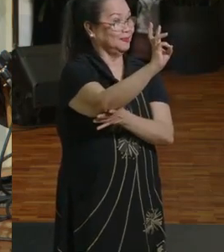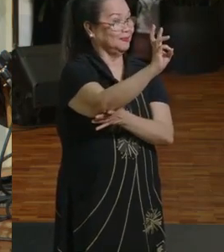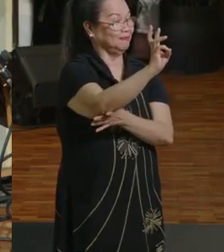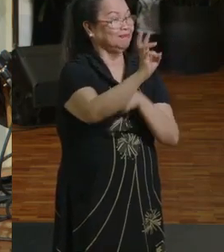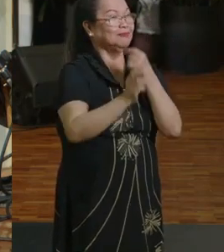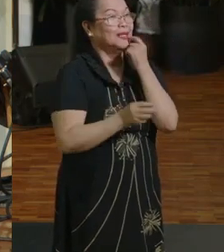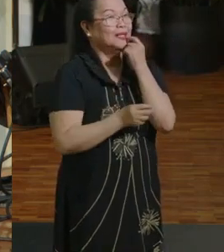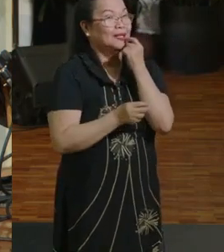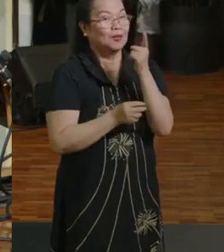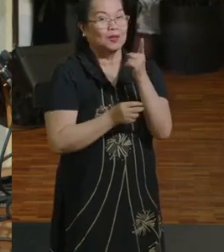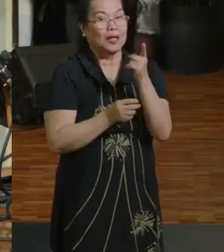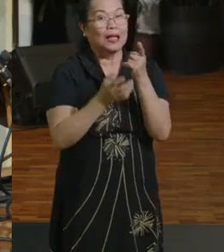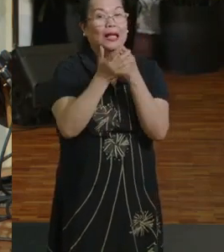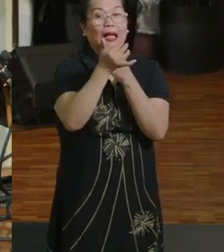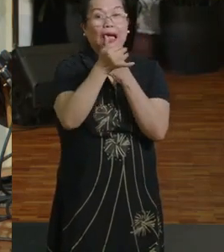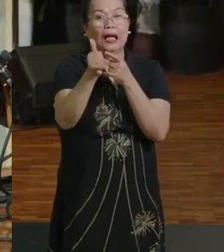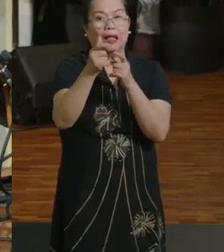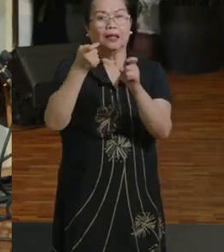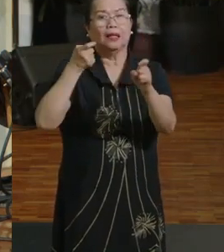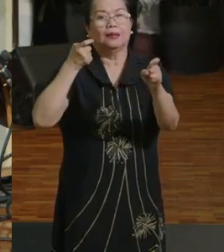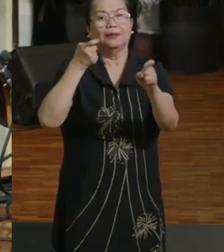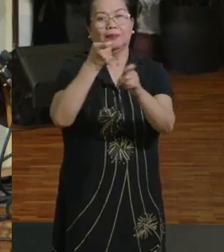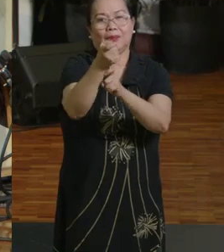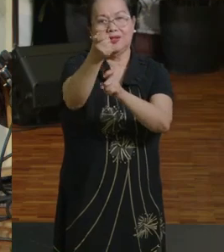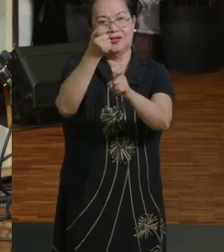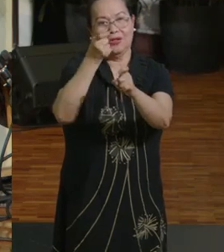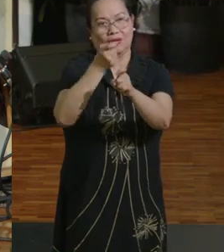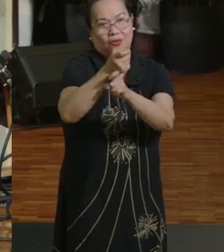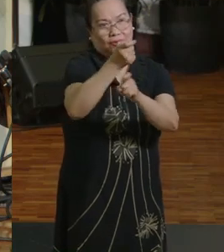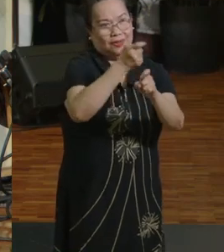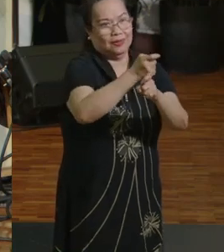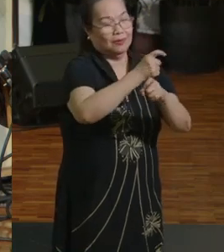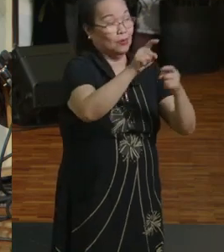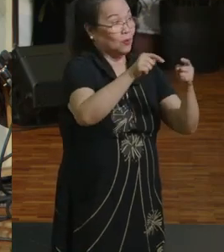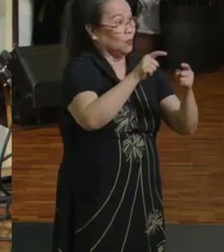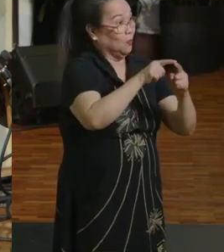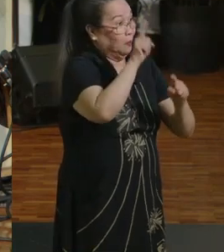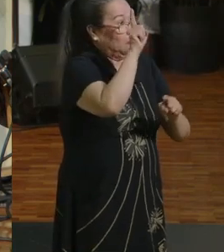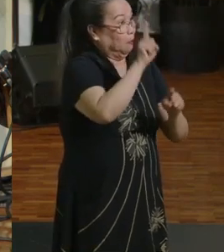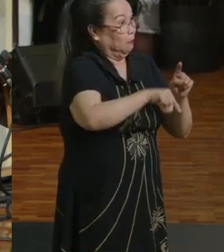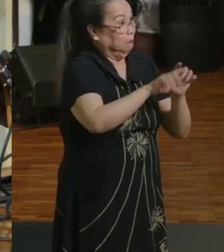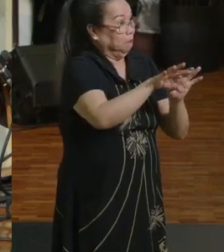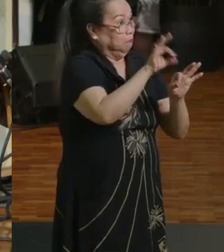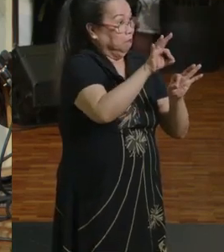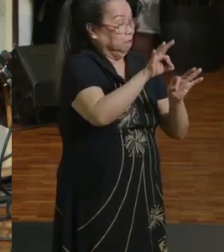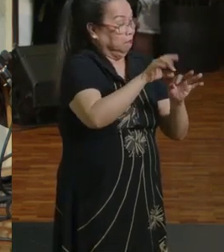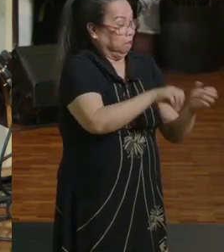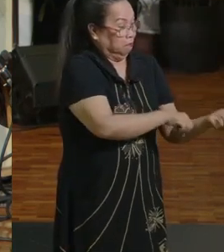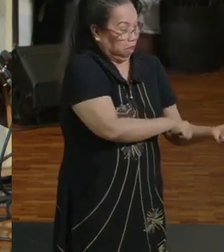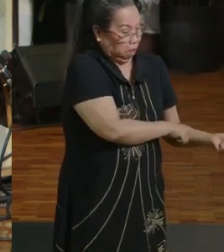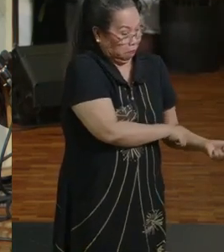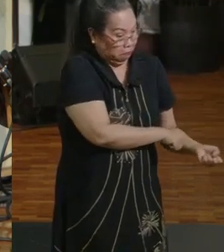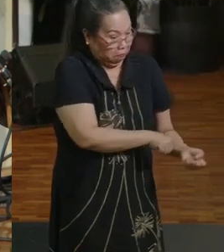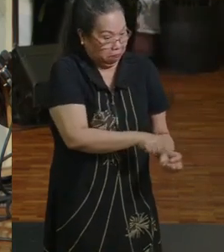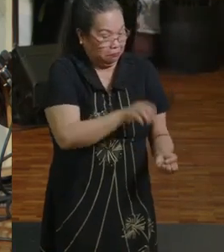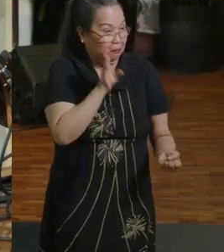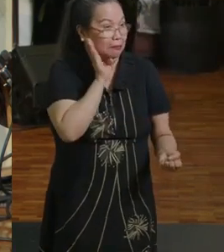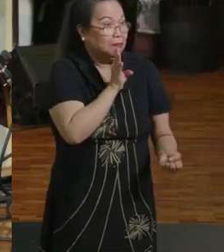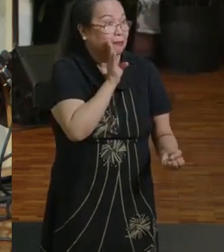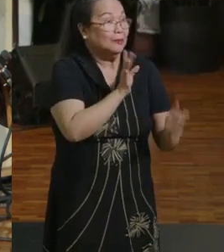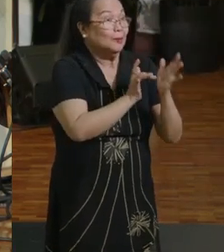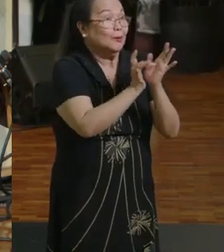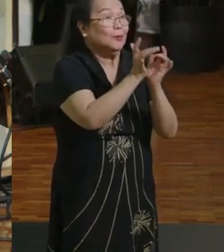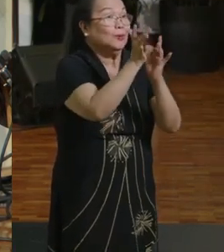Ang sabi doon, sila ay tinutuligsa. "And when they could not find them, they dragged Jason and some of the brothers," mga